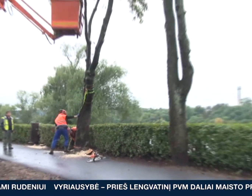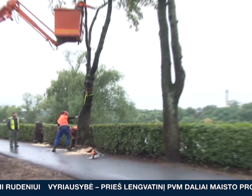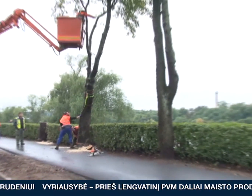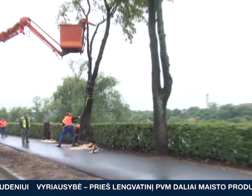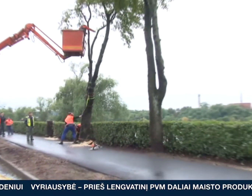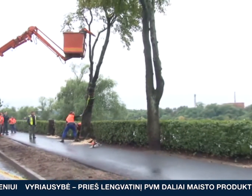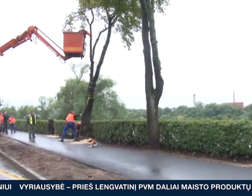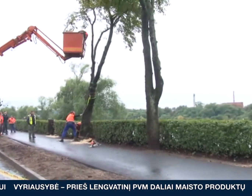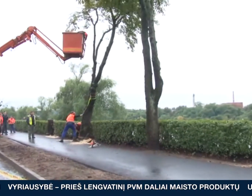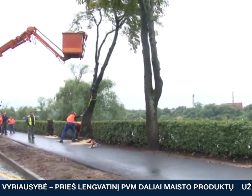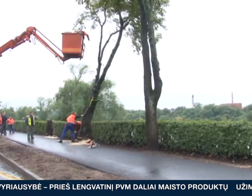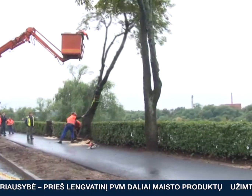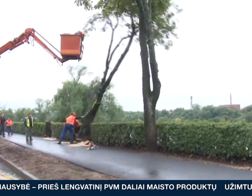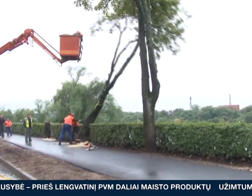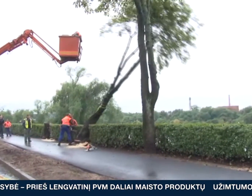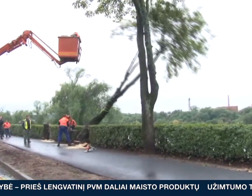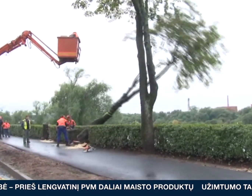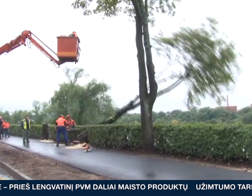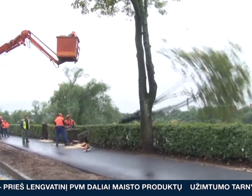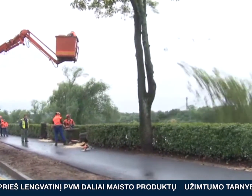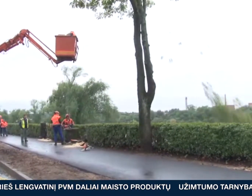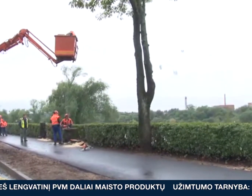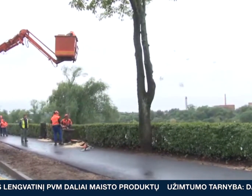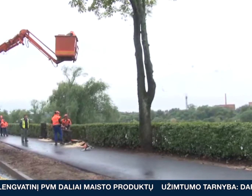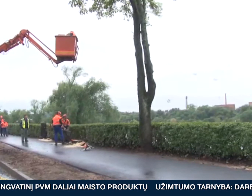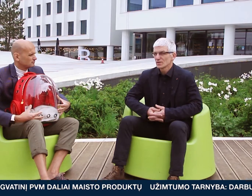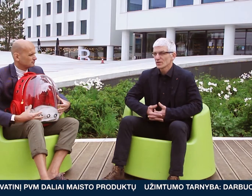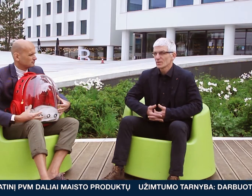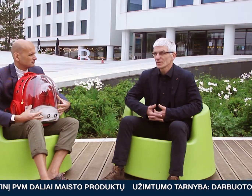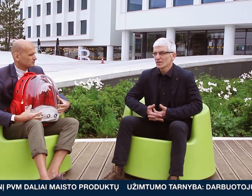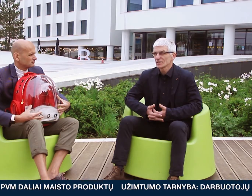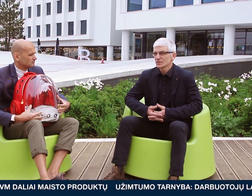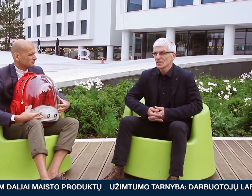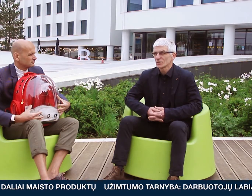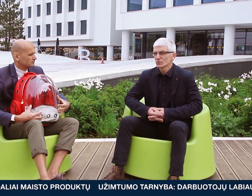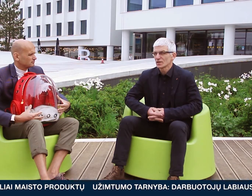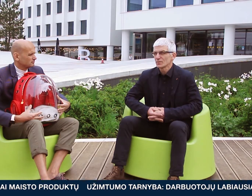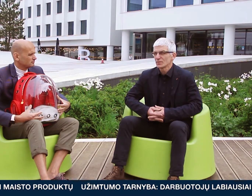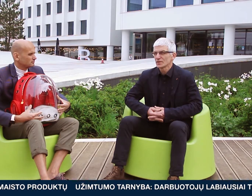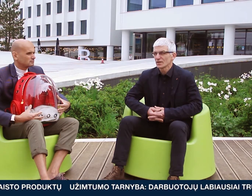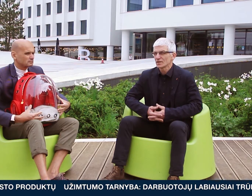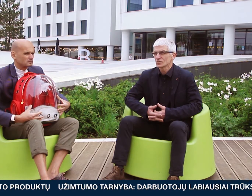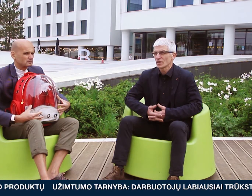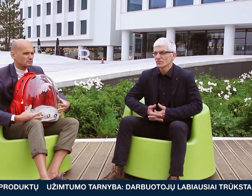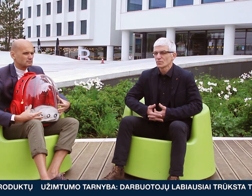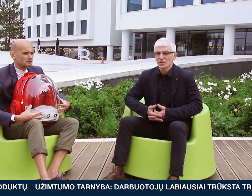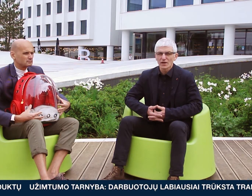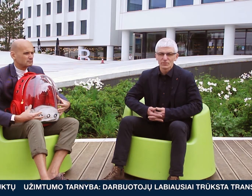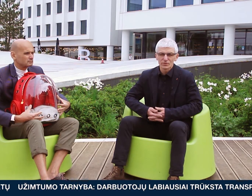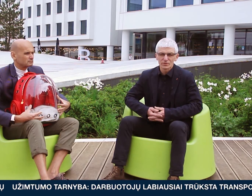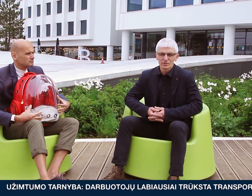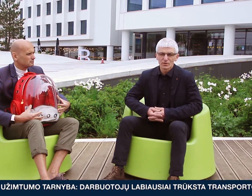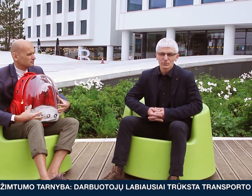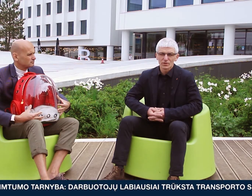buldozeriais. Apie beviltiškai valdžiai pataikaujančią ir seniai gėdos jausmą praradusią teisės augą, pokalbis su žinomu Kauno